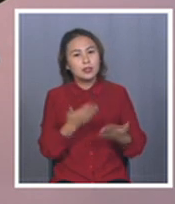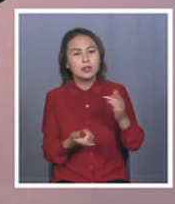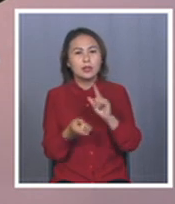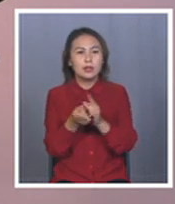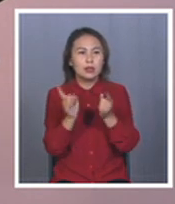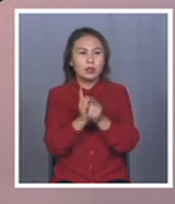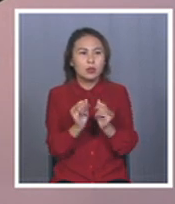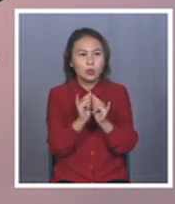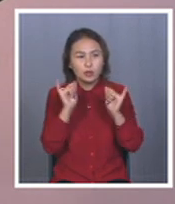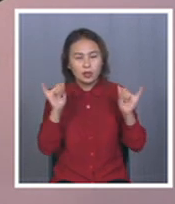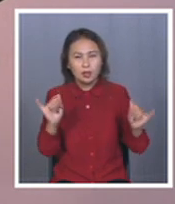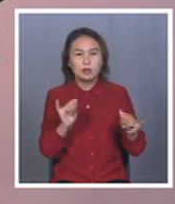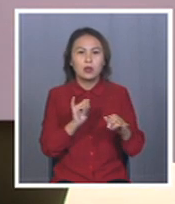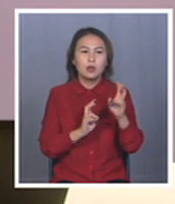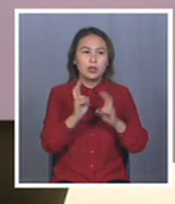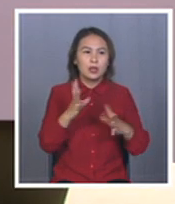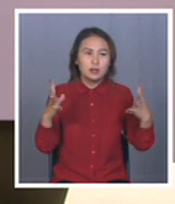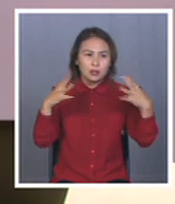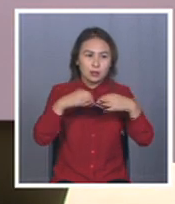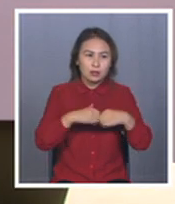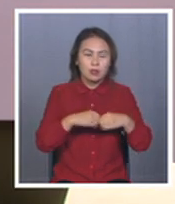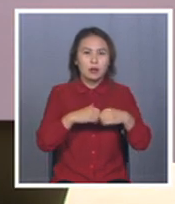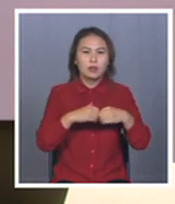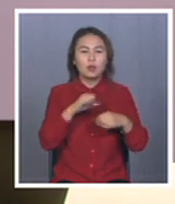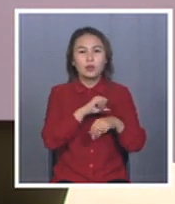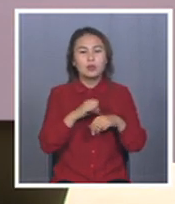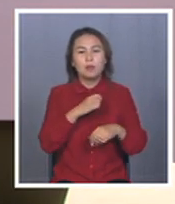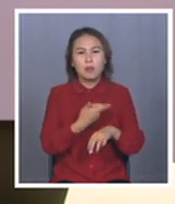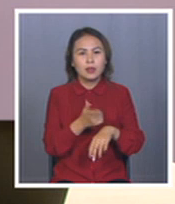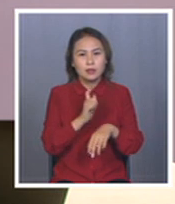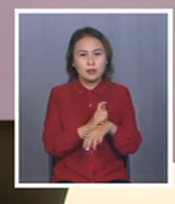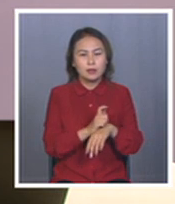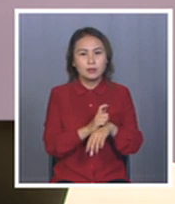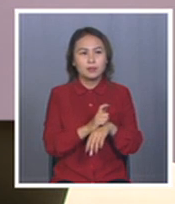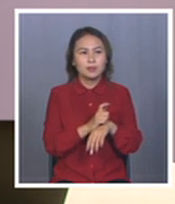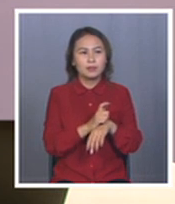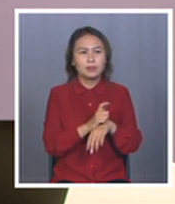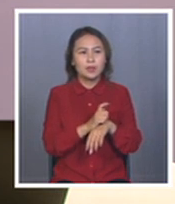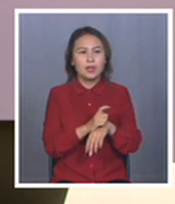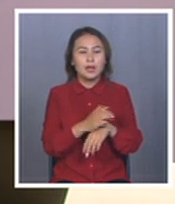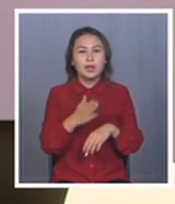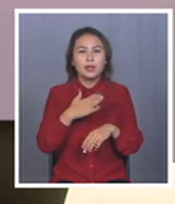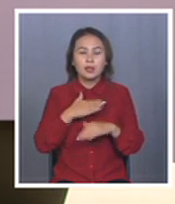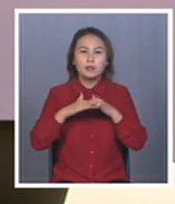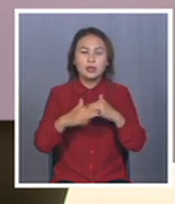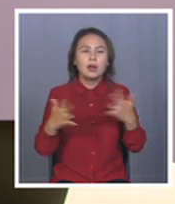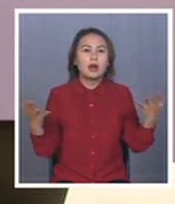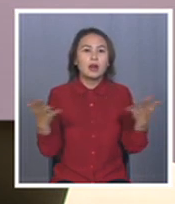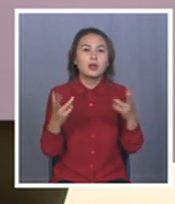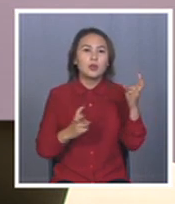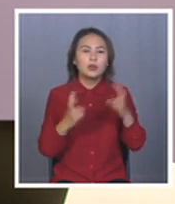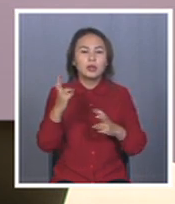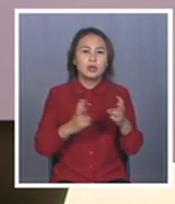өндіретін кәсіп орындарды біріктіретін аса маңызды сала болып табылады. Елімізде қандай өнеркәсіп